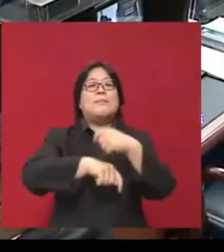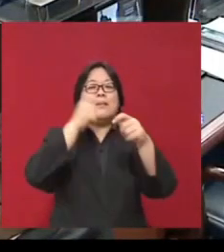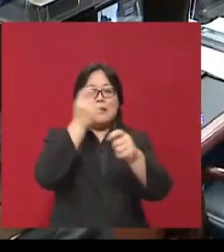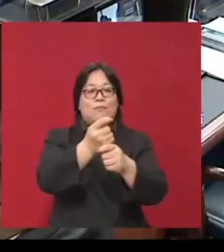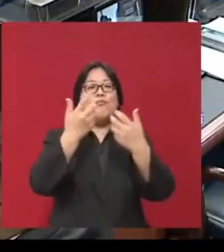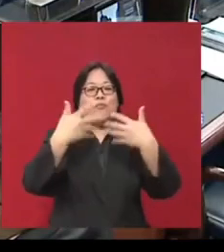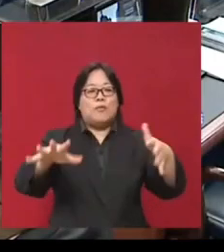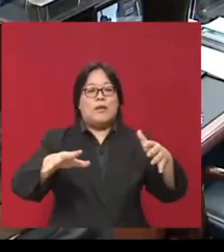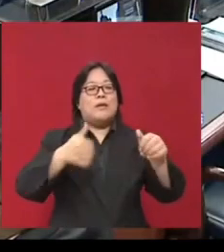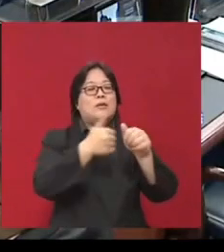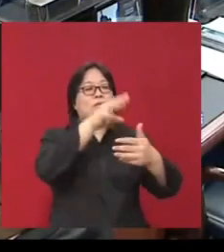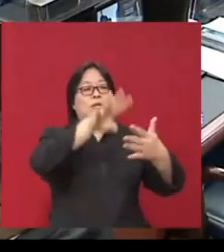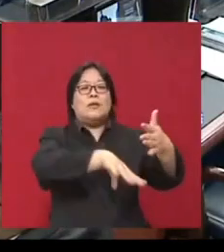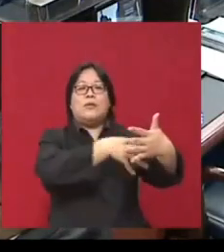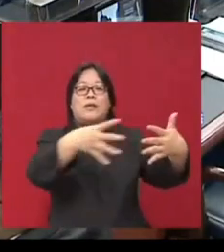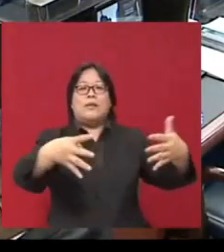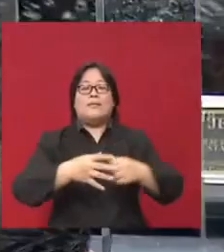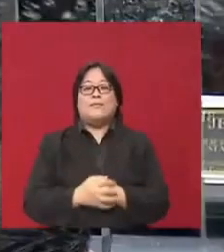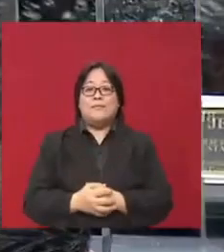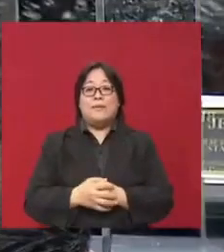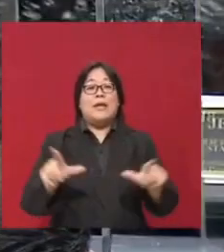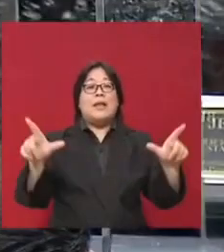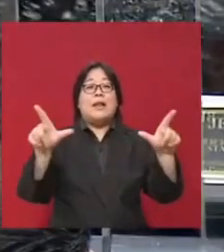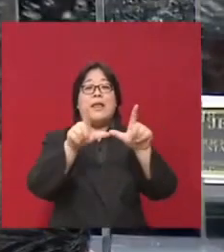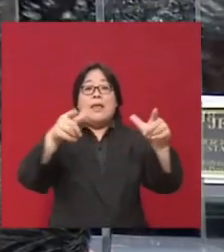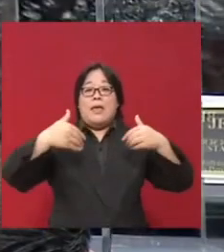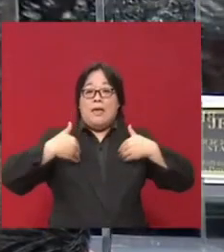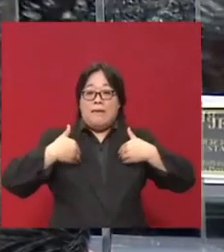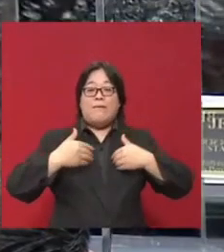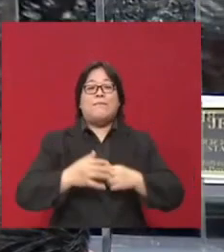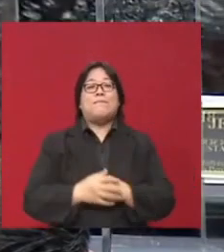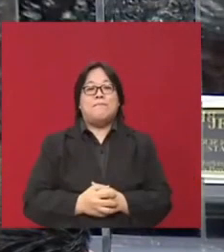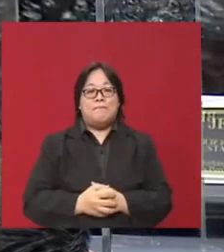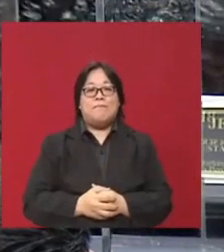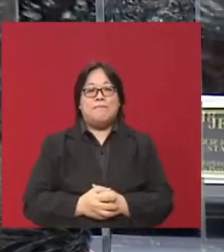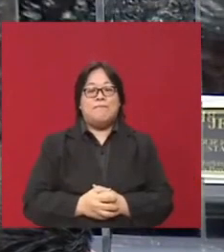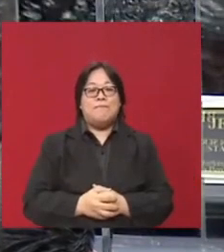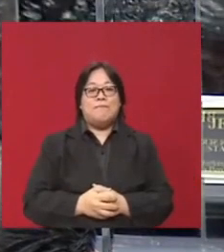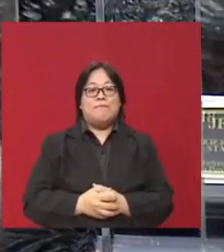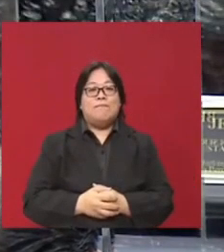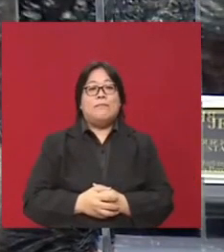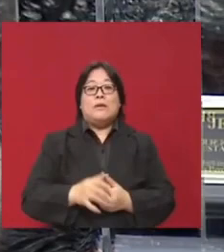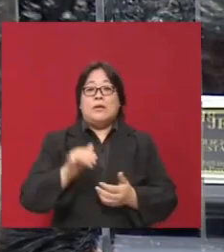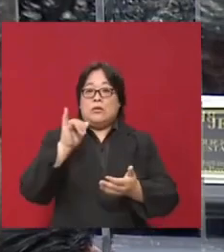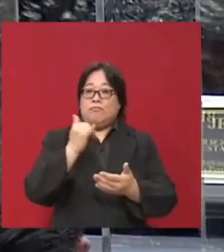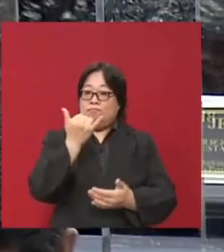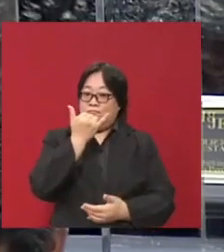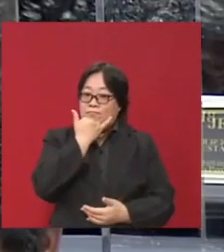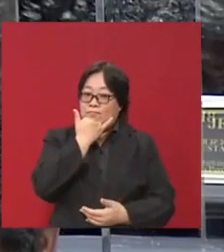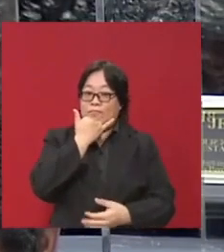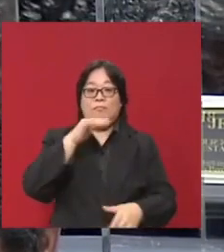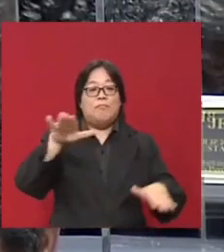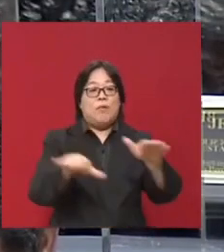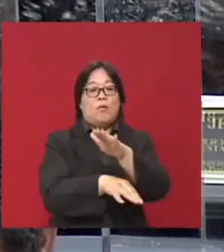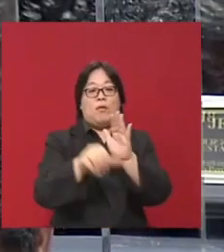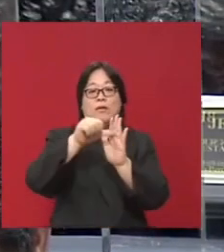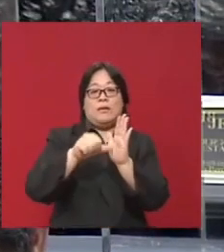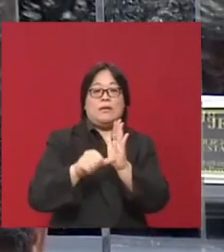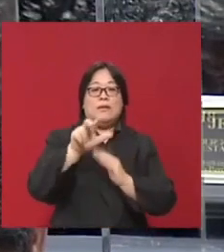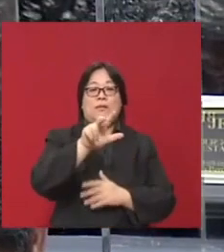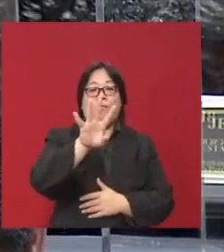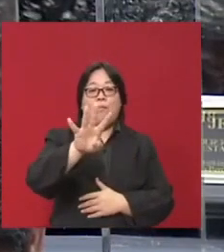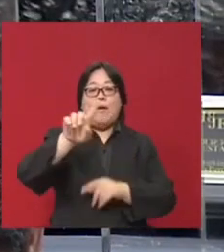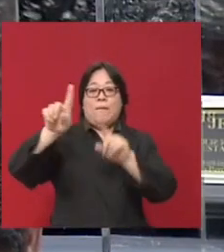yang ditetapkan buangan terjadwalkan yang didesain kalijabat alam sekitar adalah menjadi kesalahan di bawah season